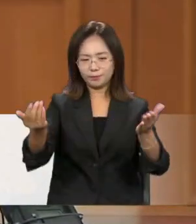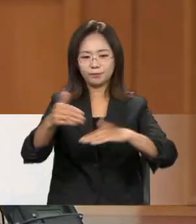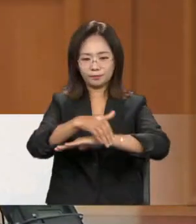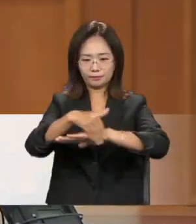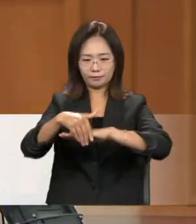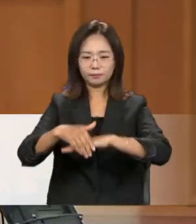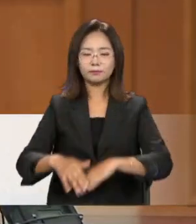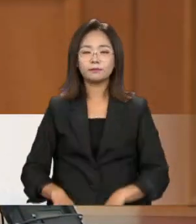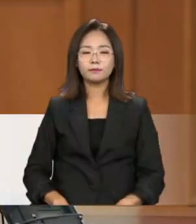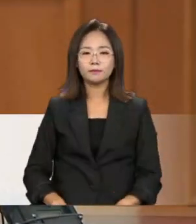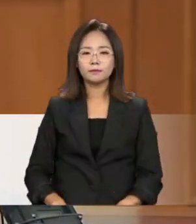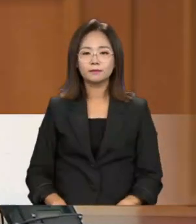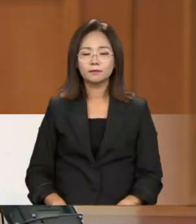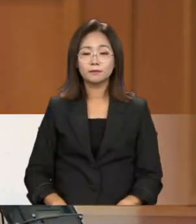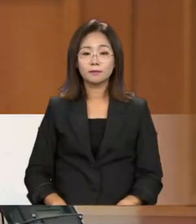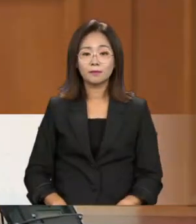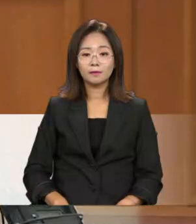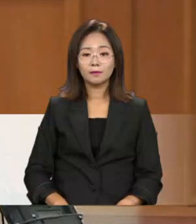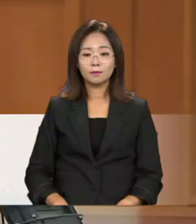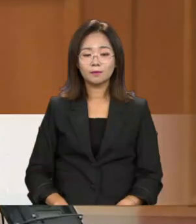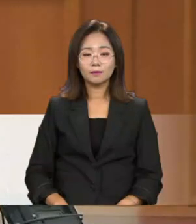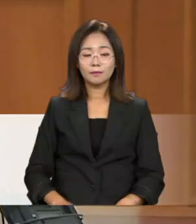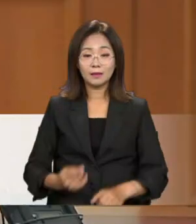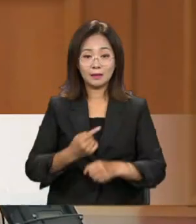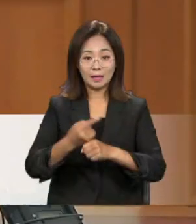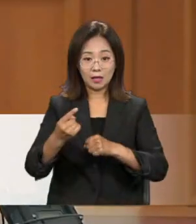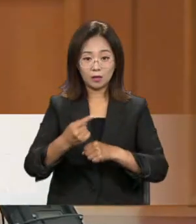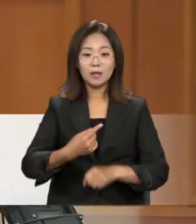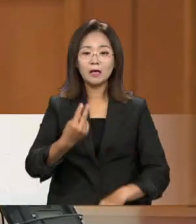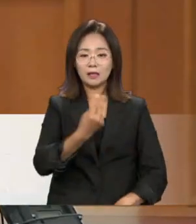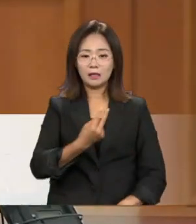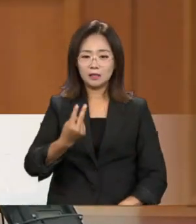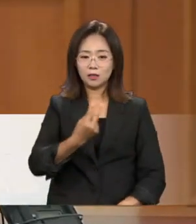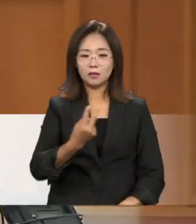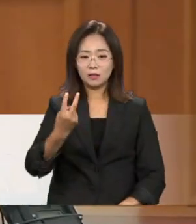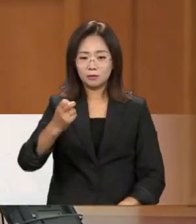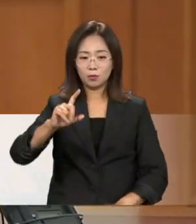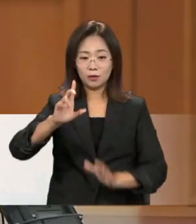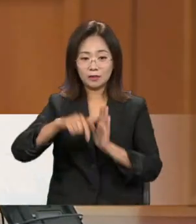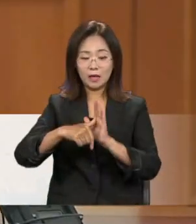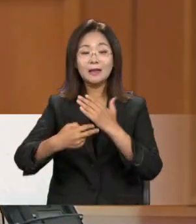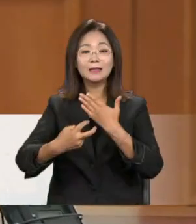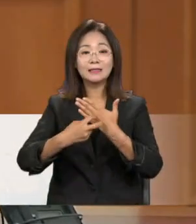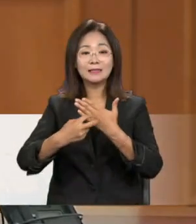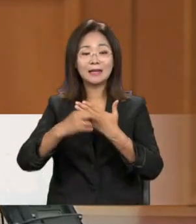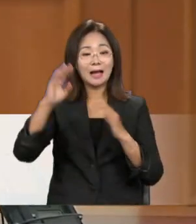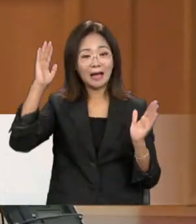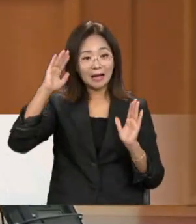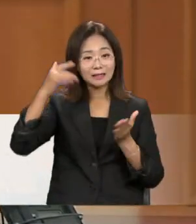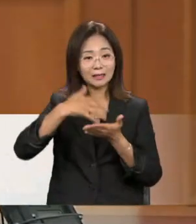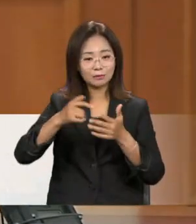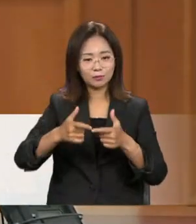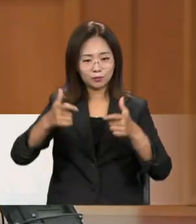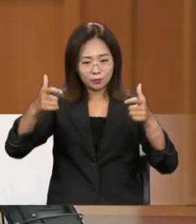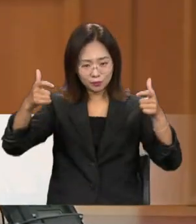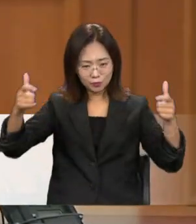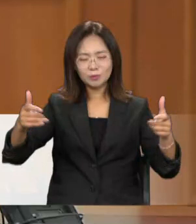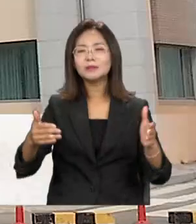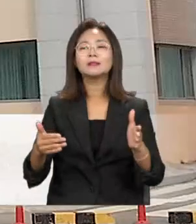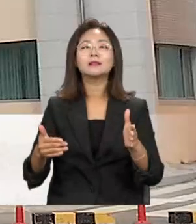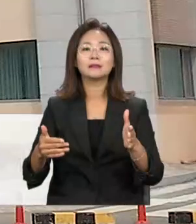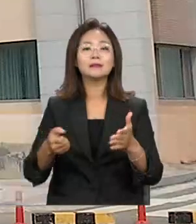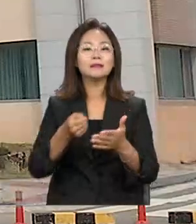드리기로 했습니다 이로써 2025학년도 의대 증원 절차가 모두